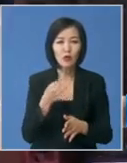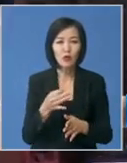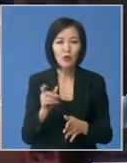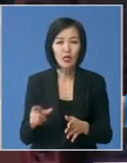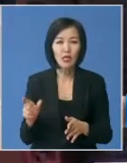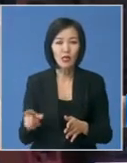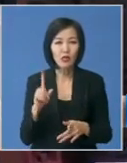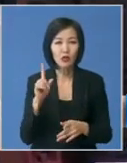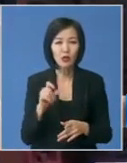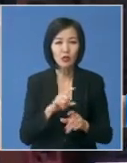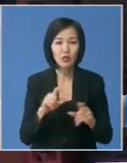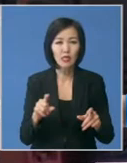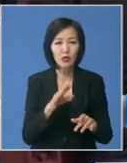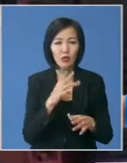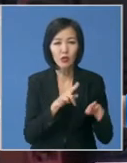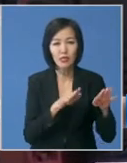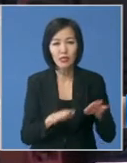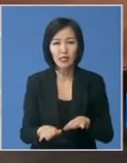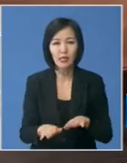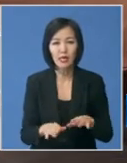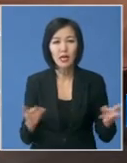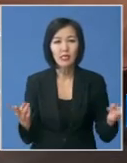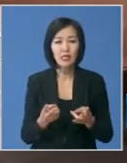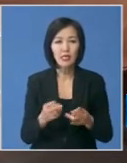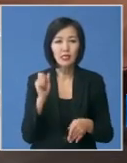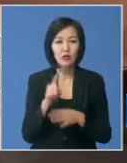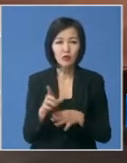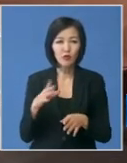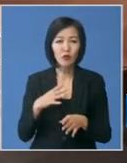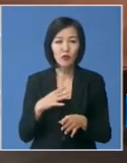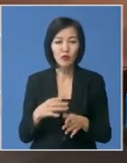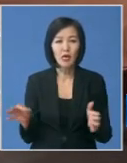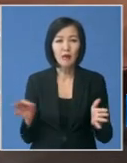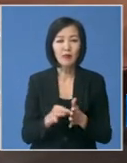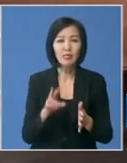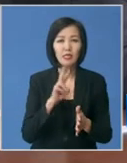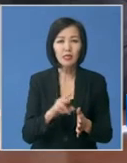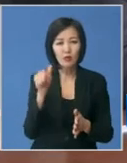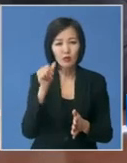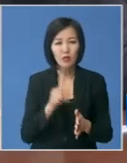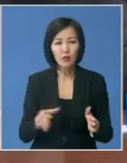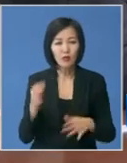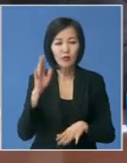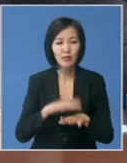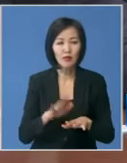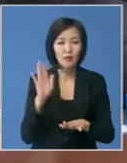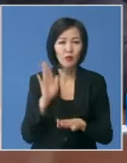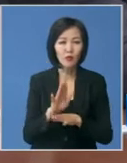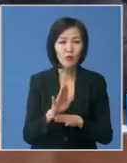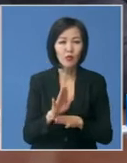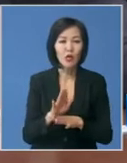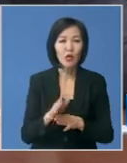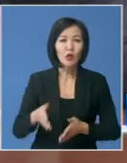солардың ішіндегі 100-ін ұлттық стандартқа сәйкестендіру міндеті жүктеліп отыр. Осы мақсатта наурыз айында облыс әкімінің өкімімен жол